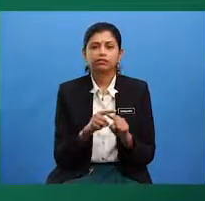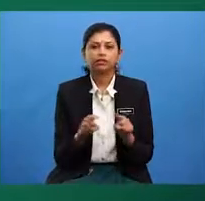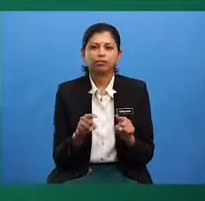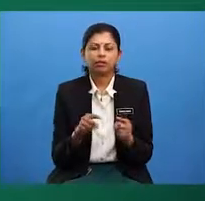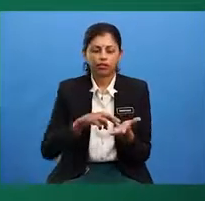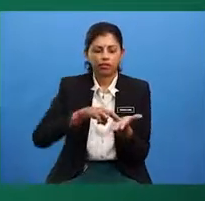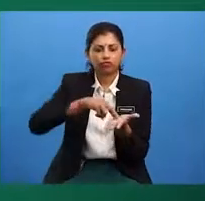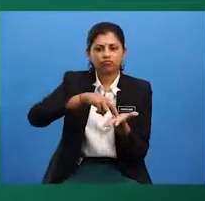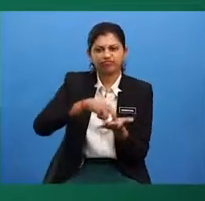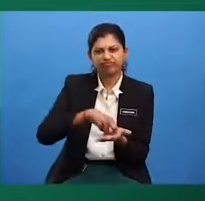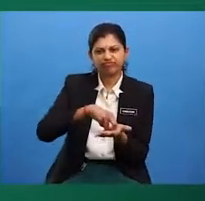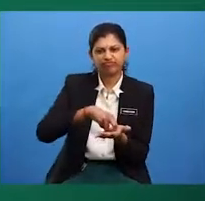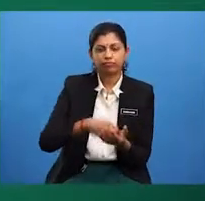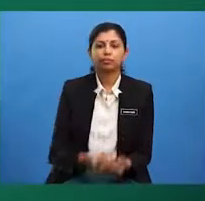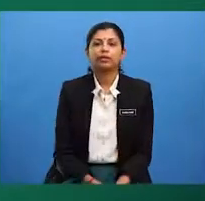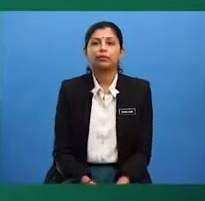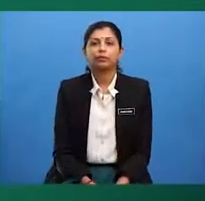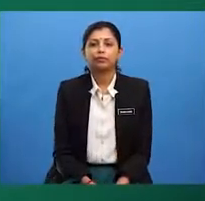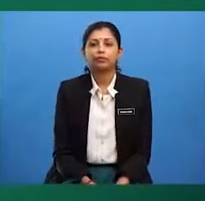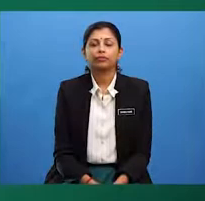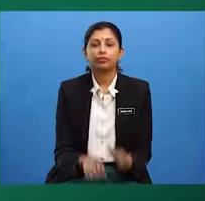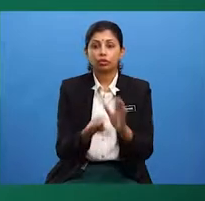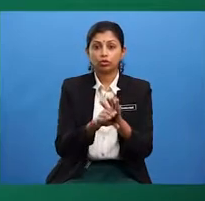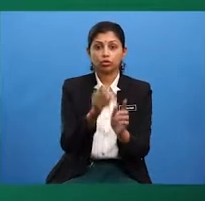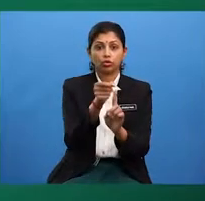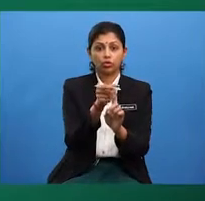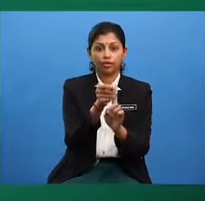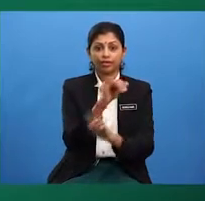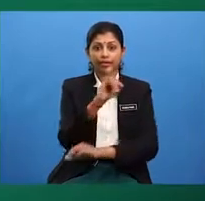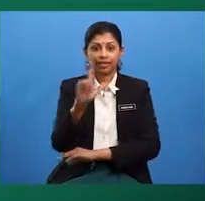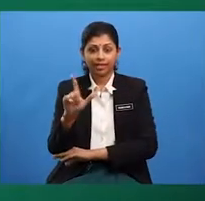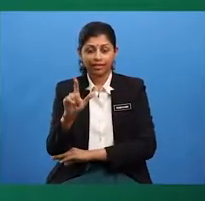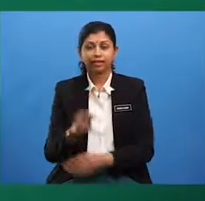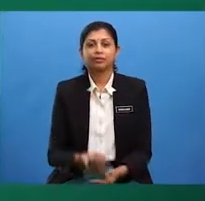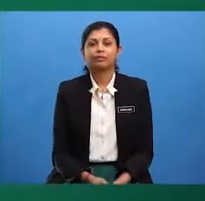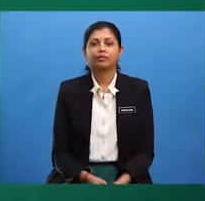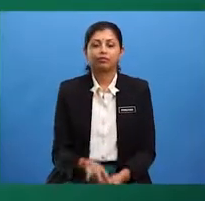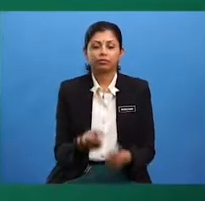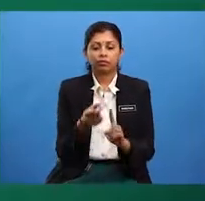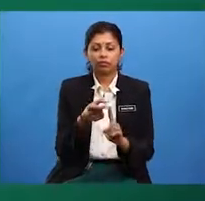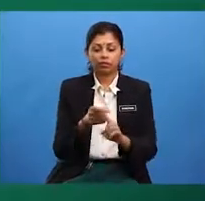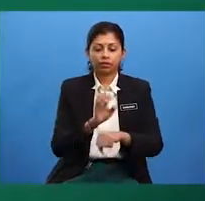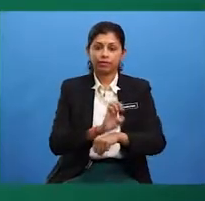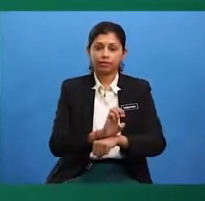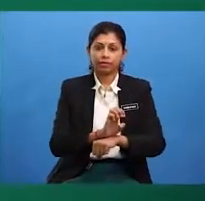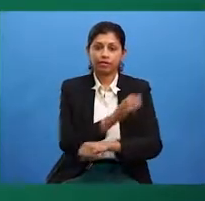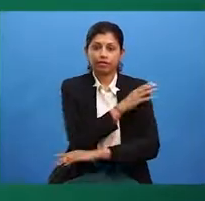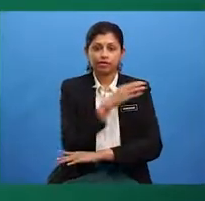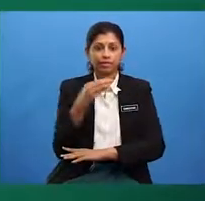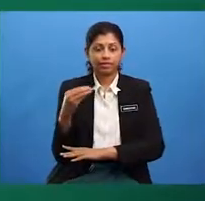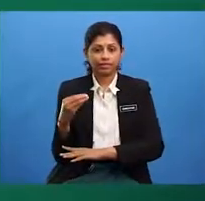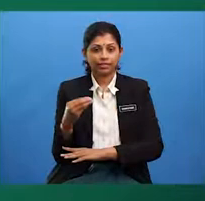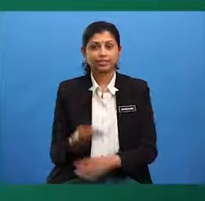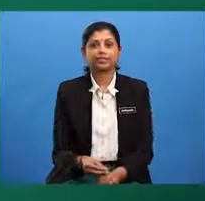rapuh. Antara contoh bahan logam adalah logam emas dan logam kuprum.